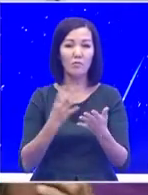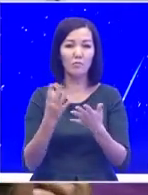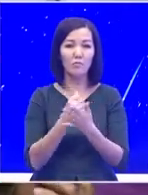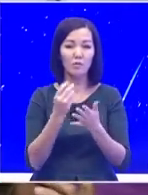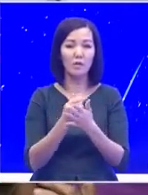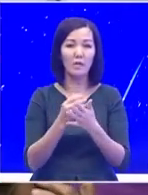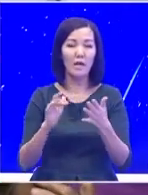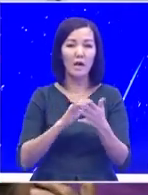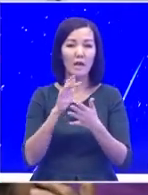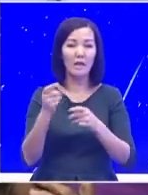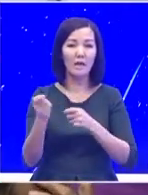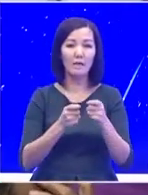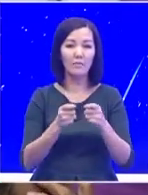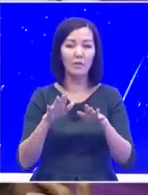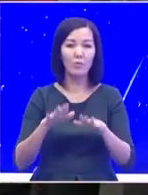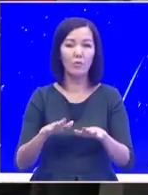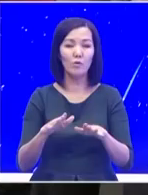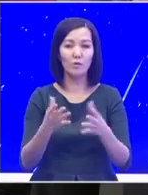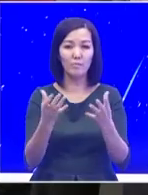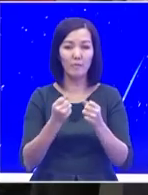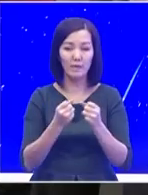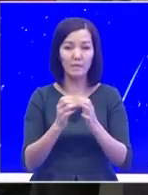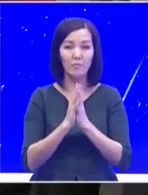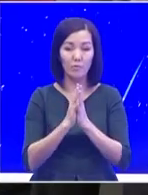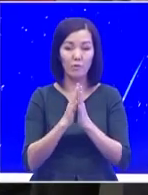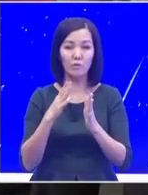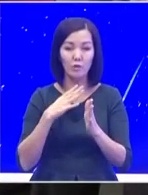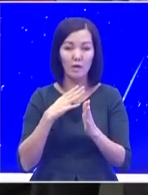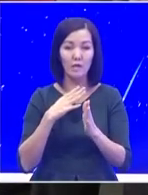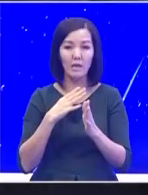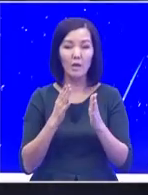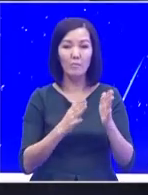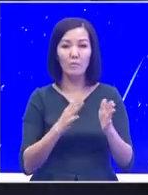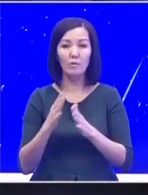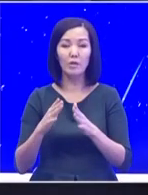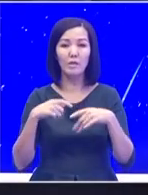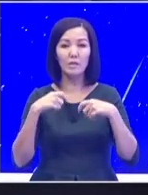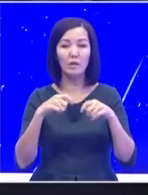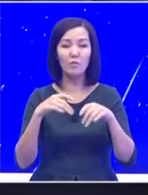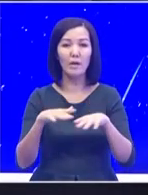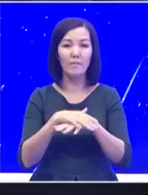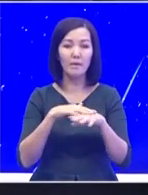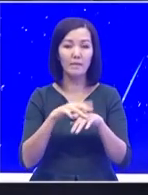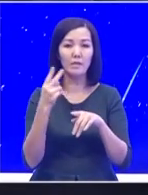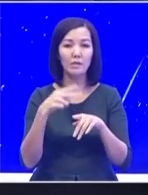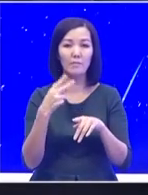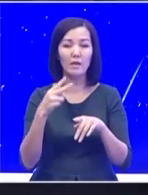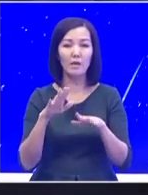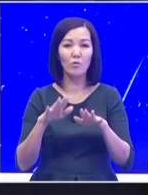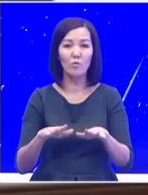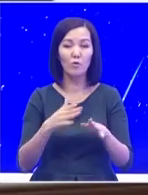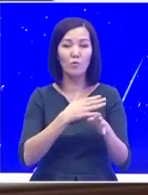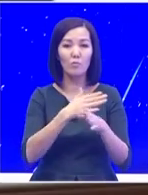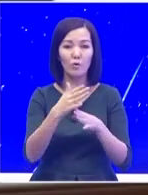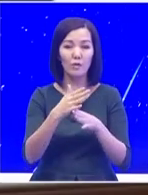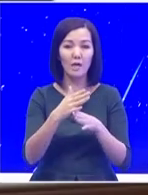қала әкімдігінен арнайы орын белгілеп берсін деп өтініштерін айтқан. Бұл ретте олар үшін сауда орталықтарынан 22 сауда нүктесі